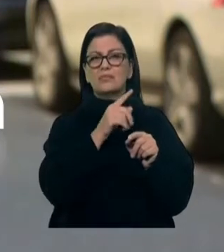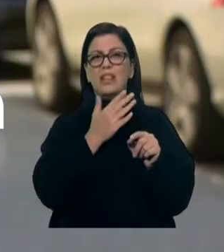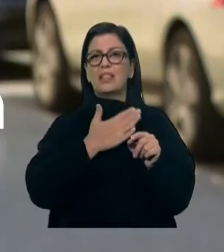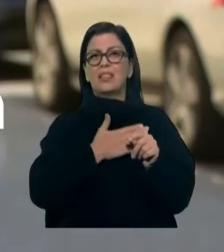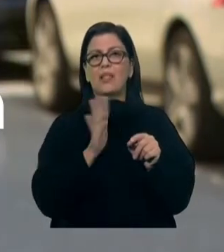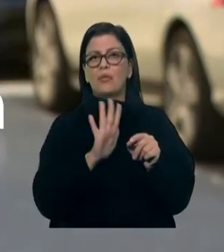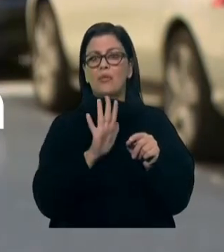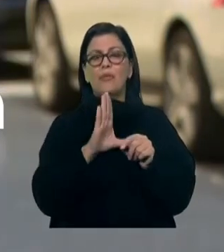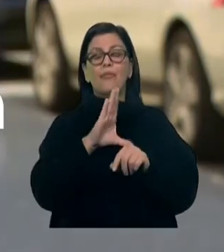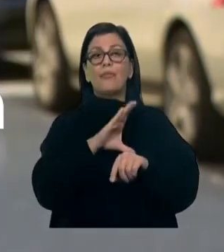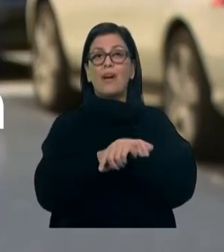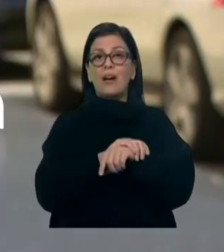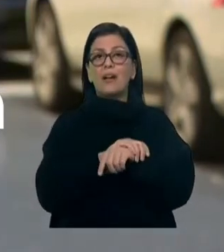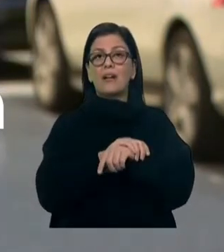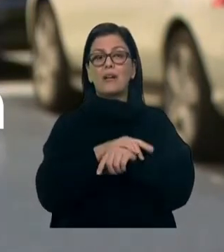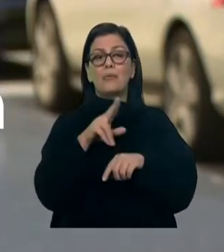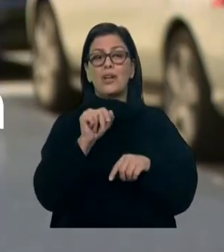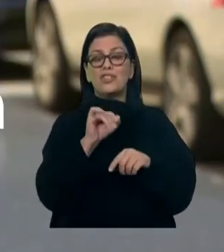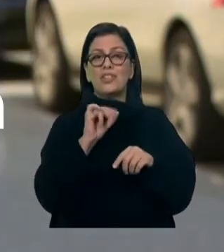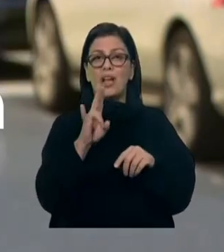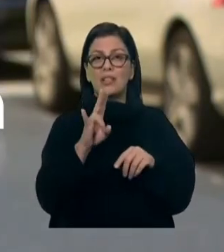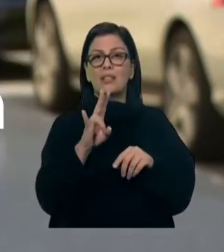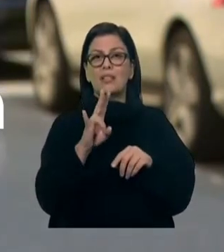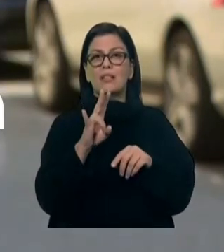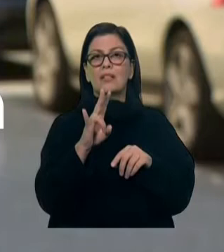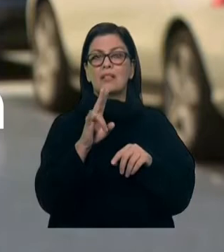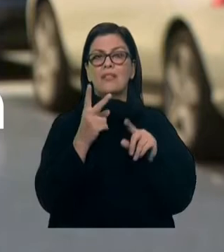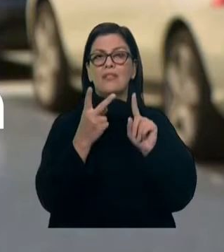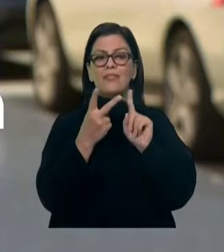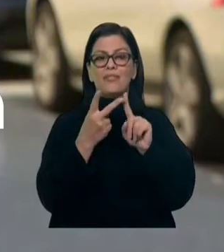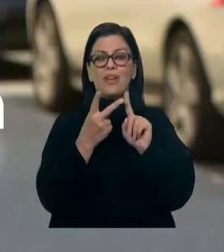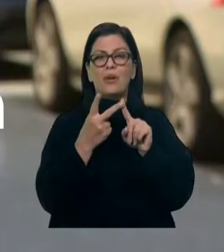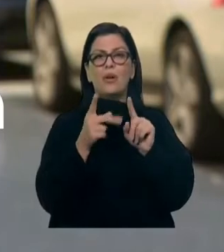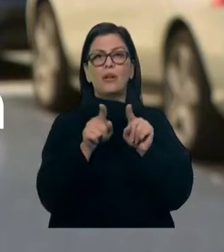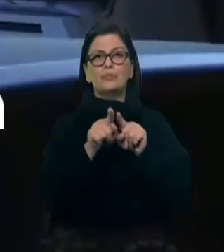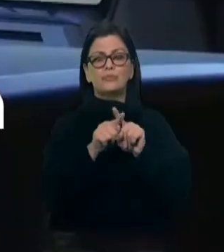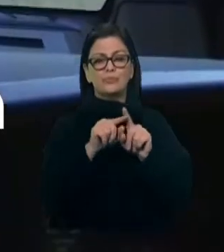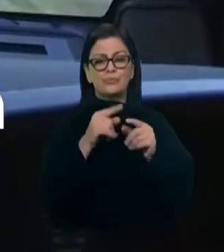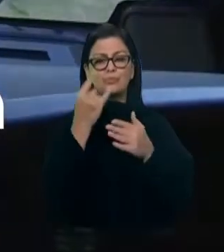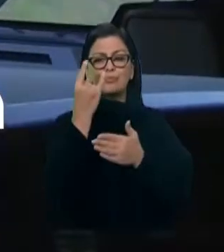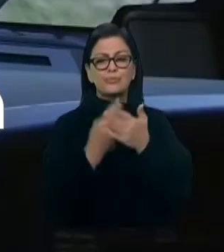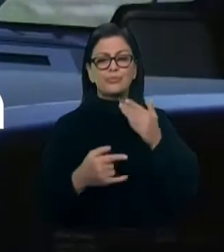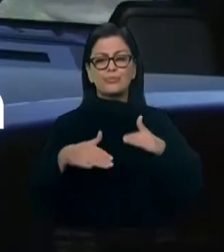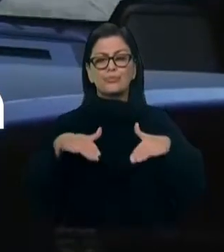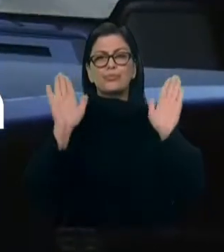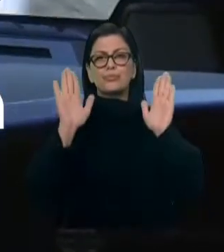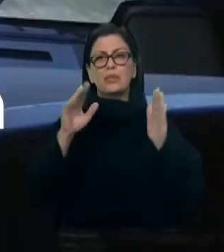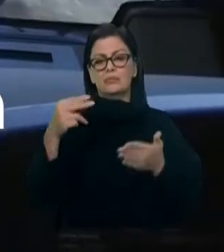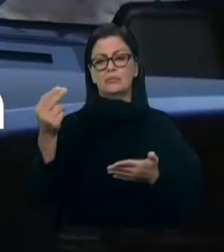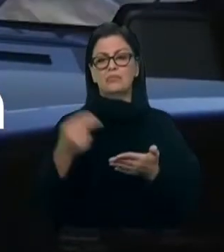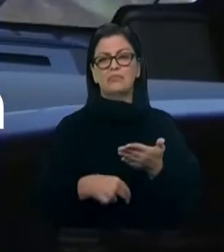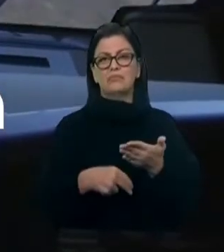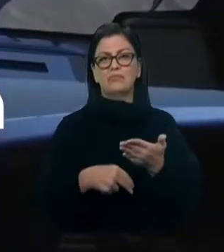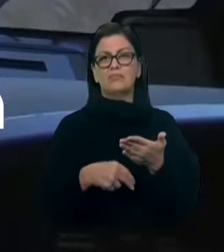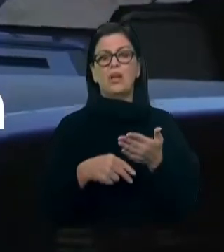faktiki olaraq Paşinyan ikinci kapitulyasiya aktına imza attı. Qarşıdakı delimitasiya,